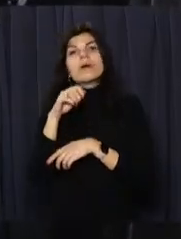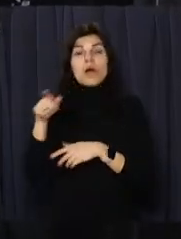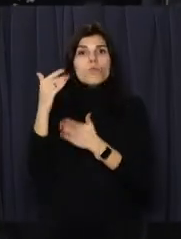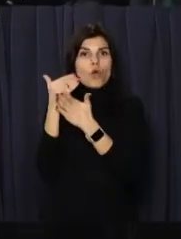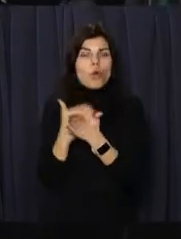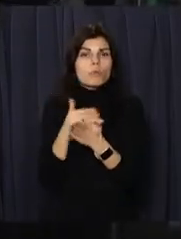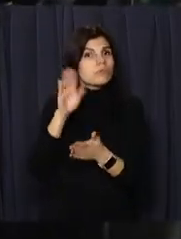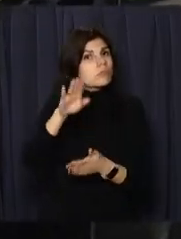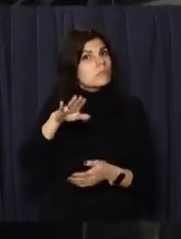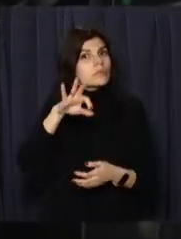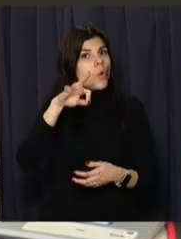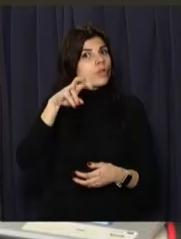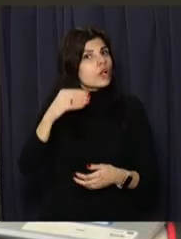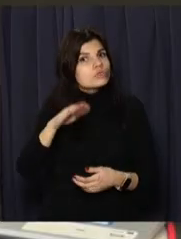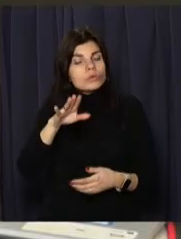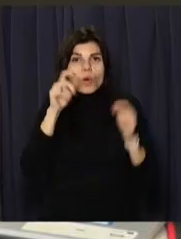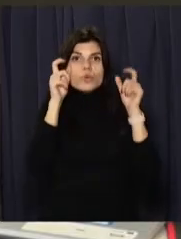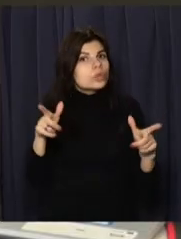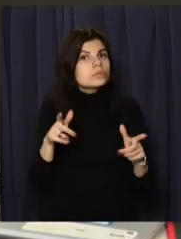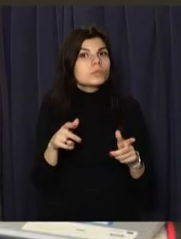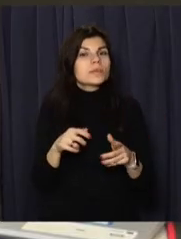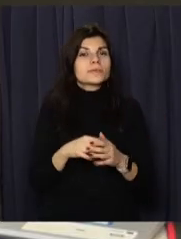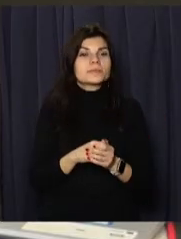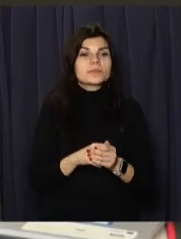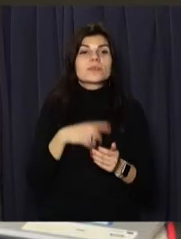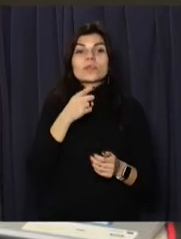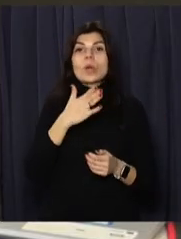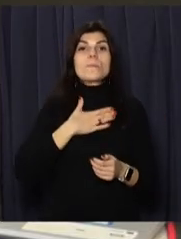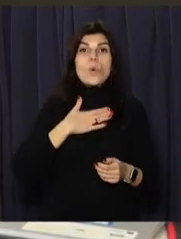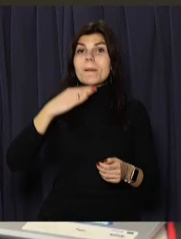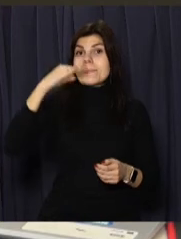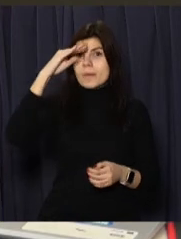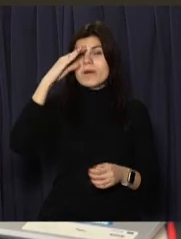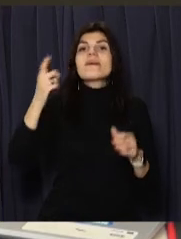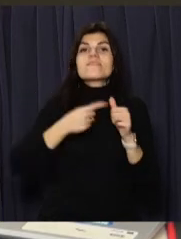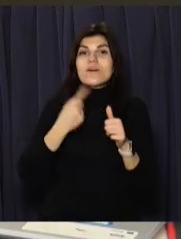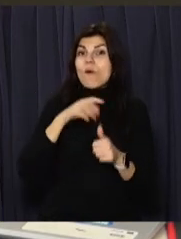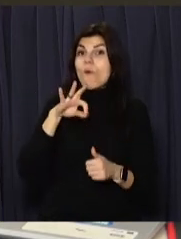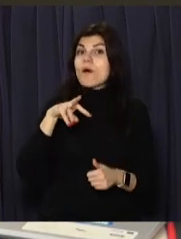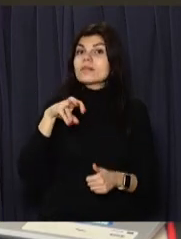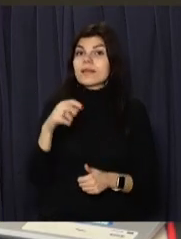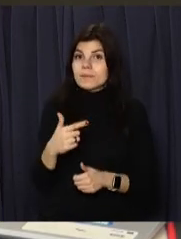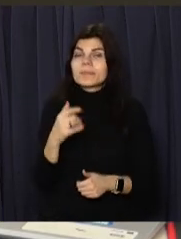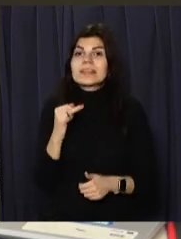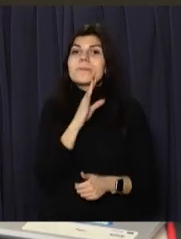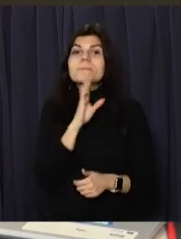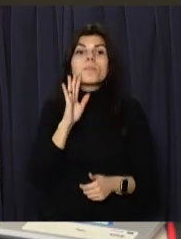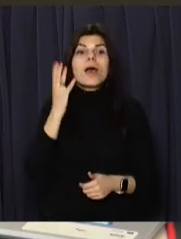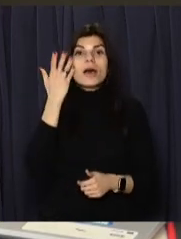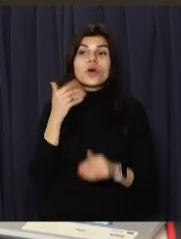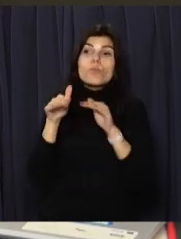скаже: «Олеже, прокидайся». Мій батько, його звуть Олег, і мама, коли його